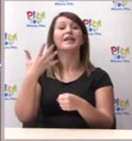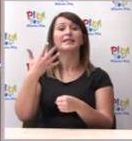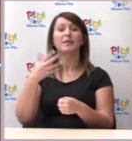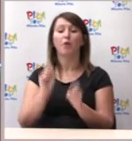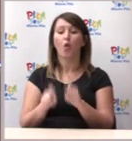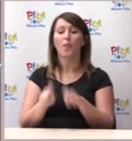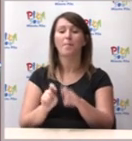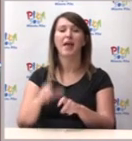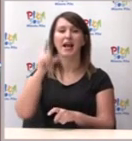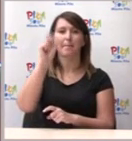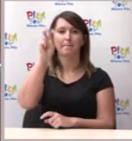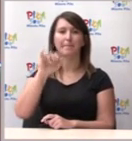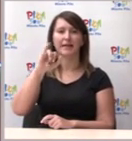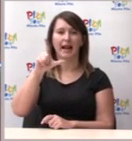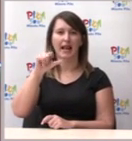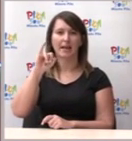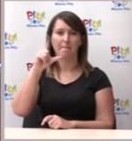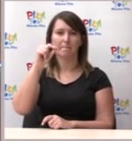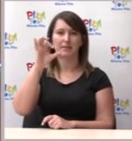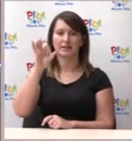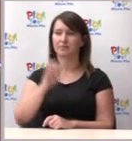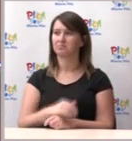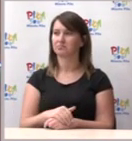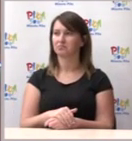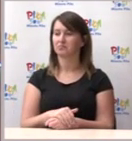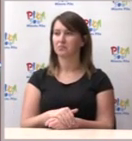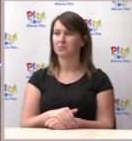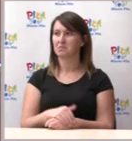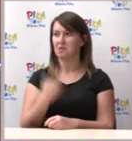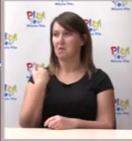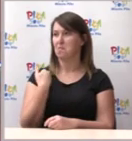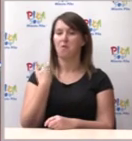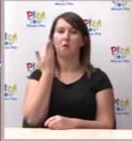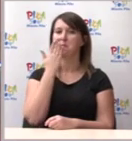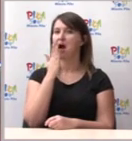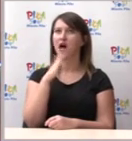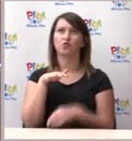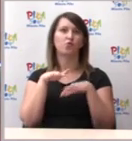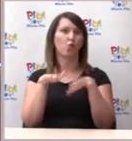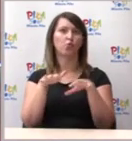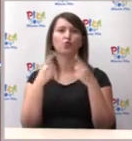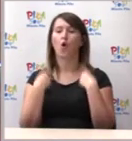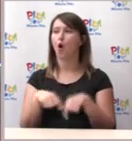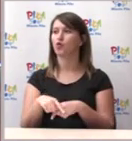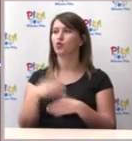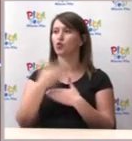Piła, która uzyskała w tym roku rekordową frekwencję biegaczy. Półmaraton ukończyło